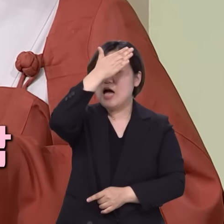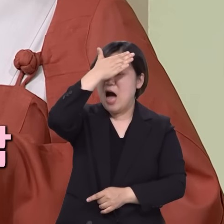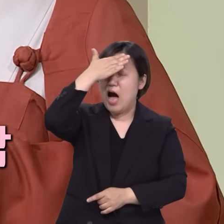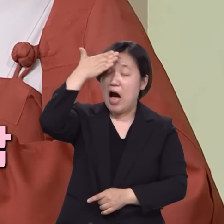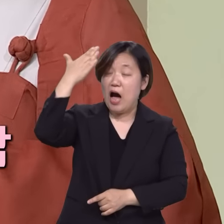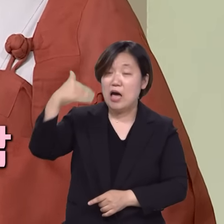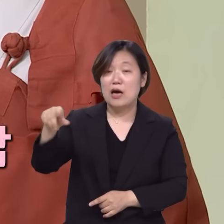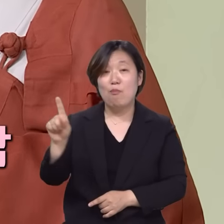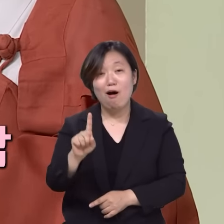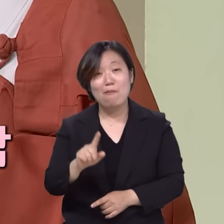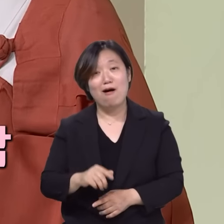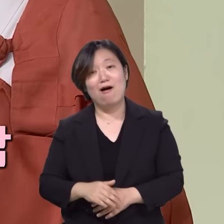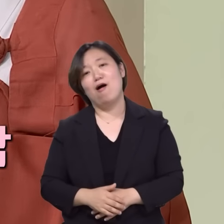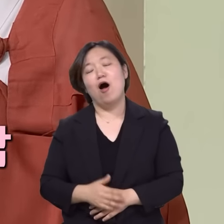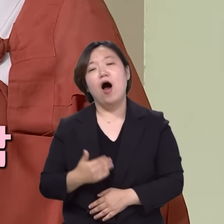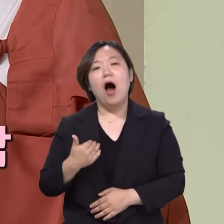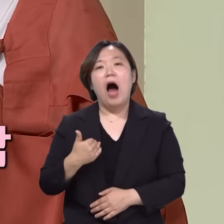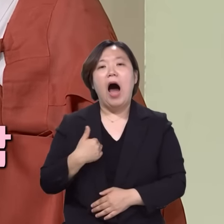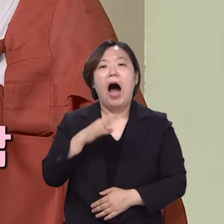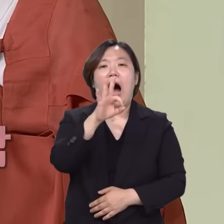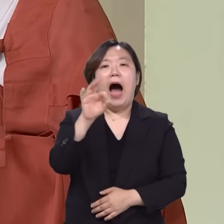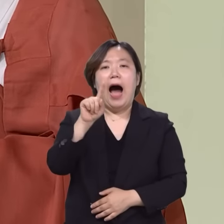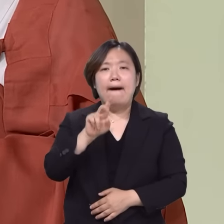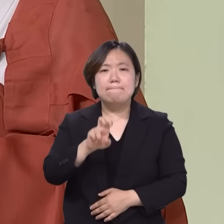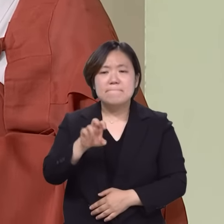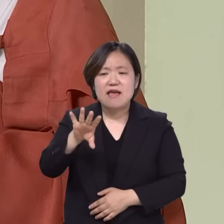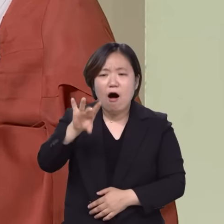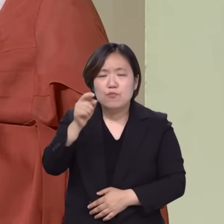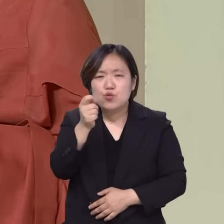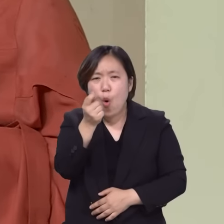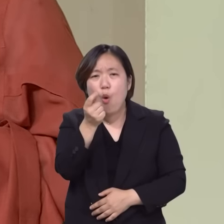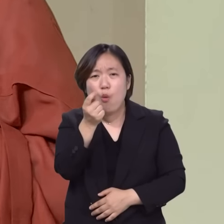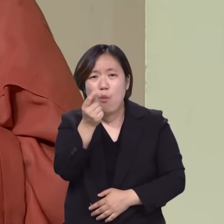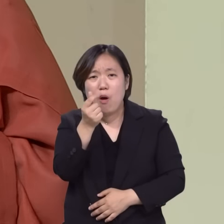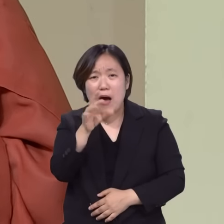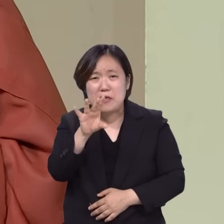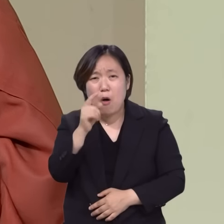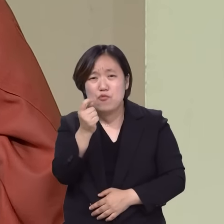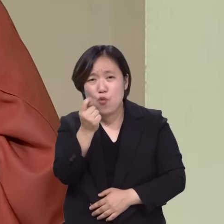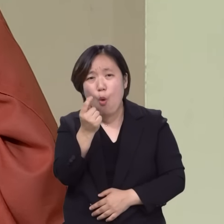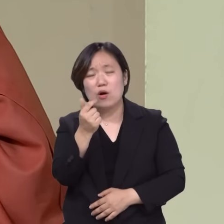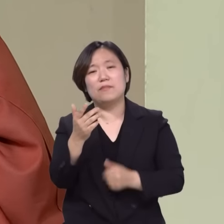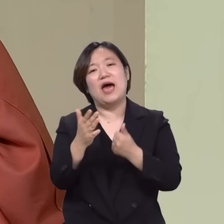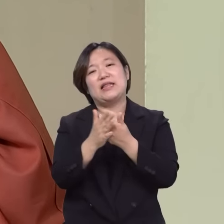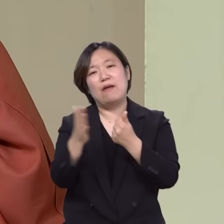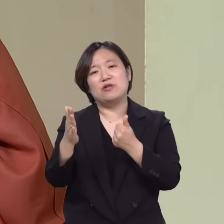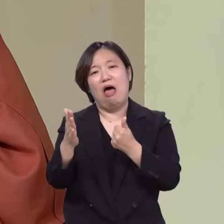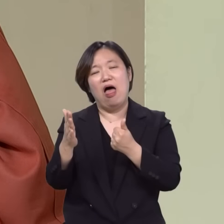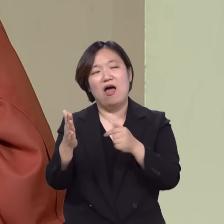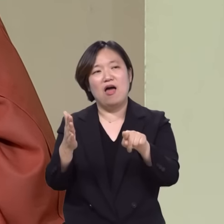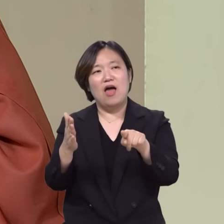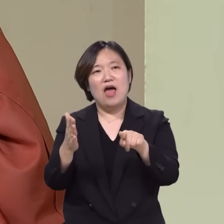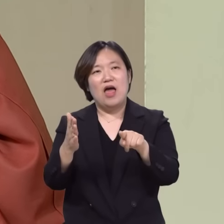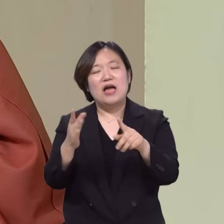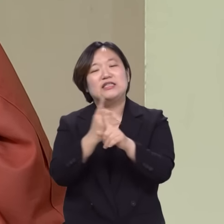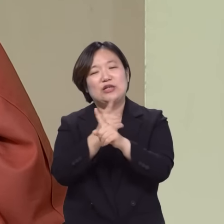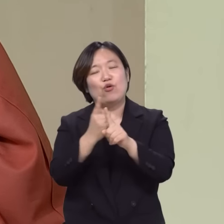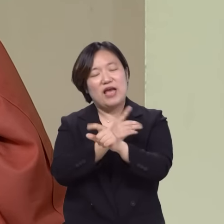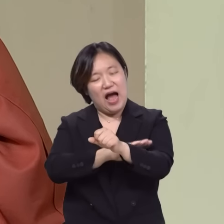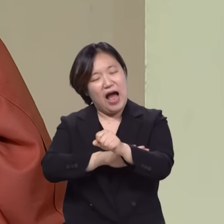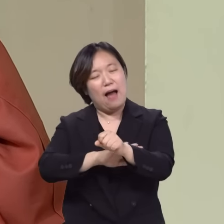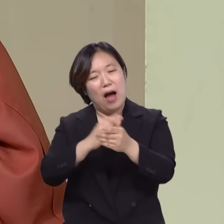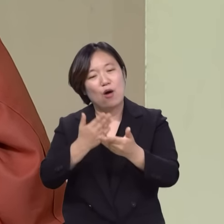다행인게 어 초기 초기 진행이라 그 의사 선생님이 이렇게 치료 잘 받고 이제